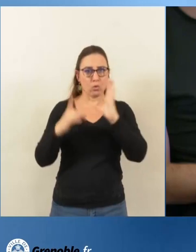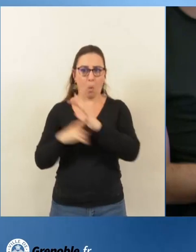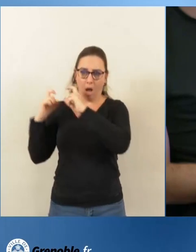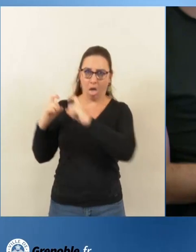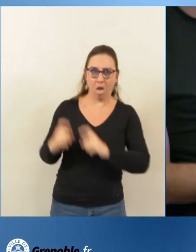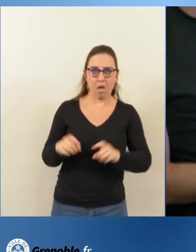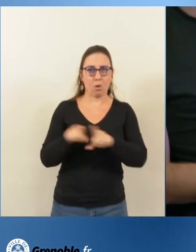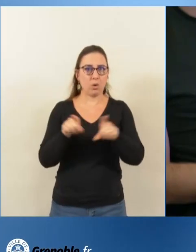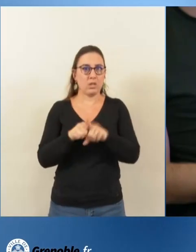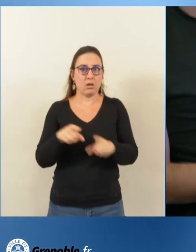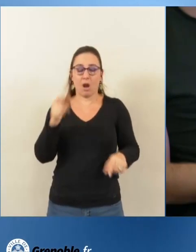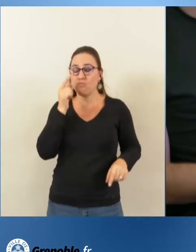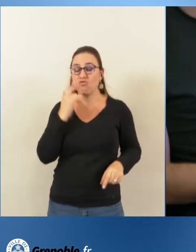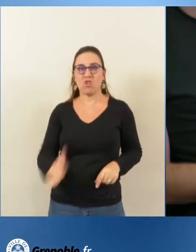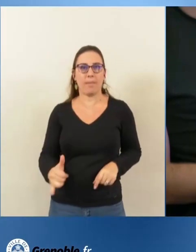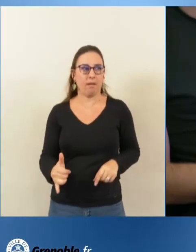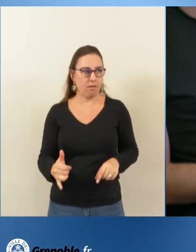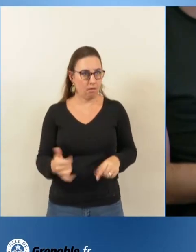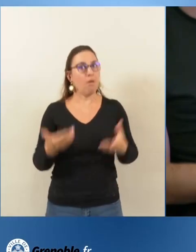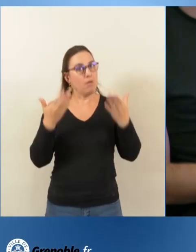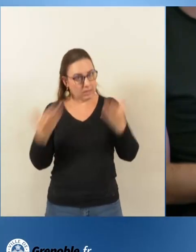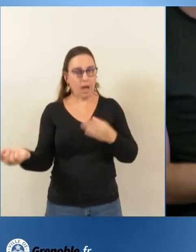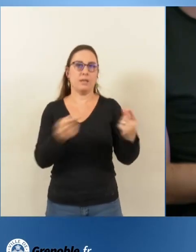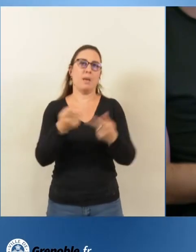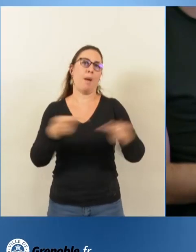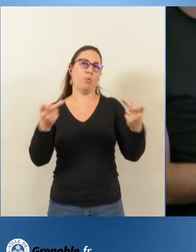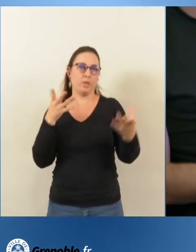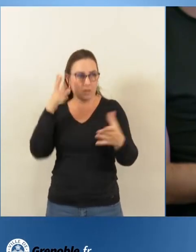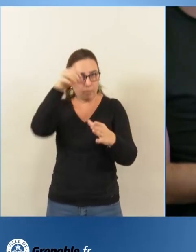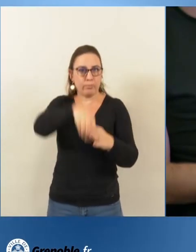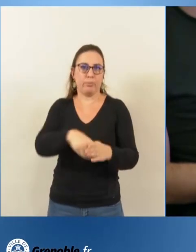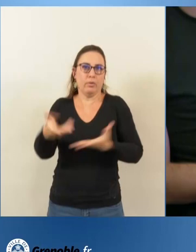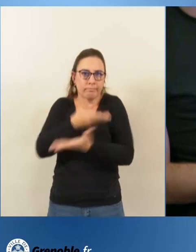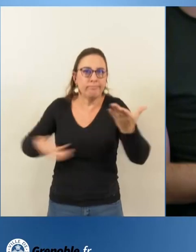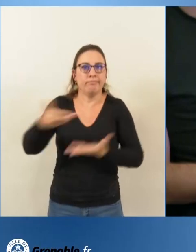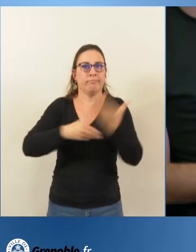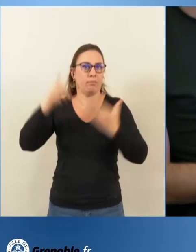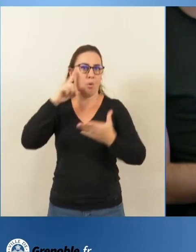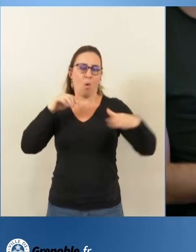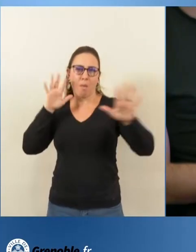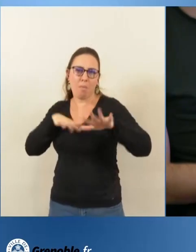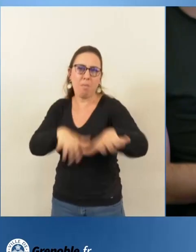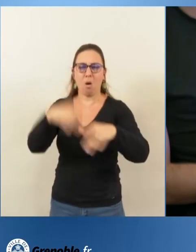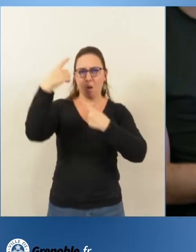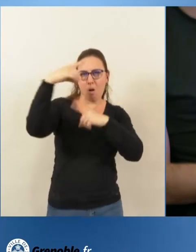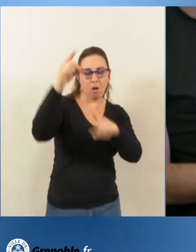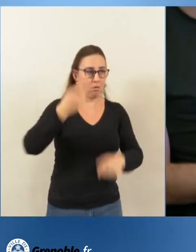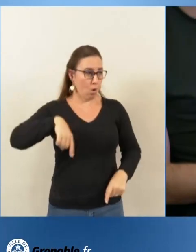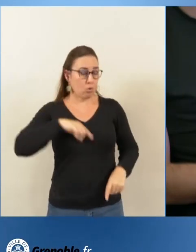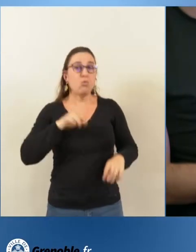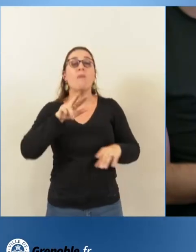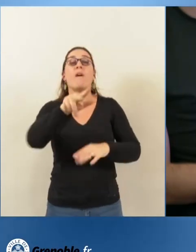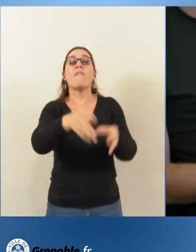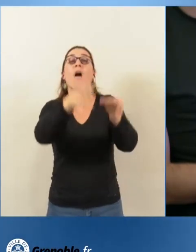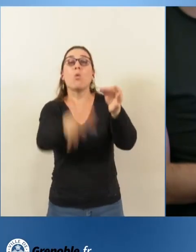rarement atteint et c'est ça que nous mettons dans le débat public à cette à l'occasion du mouvement social voilà nous assumerons ce qui se passera ensuite